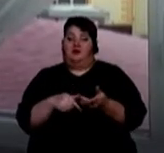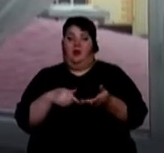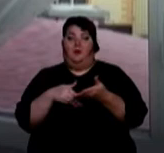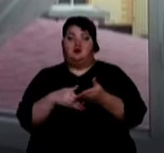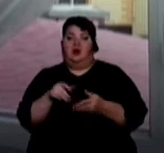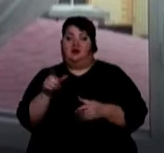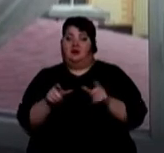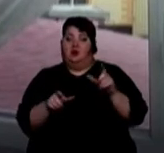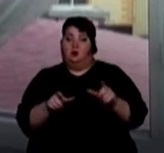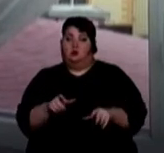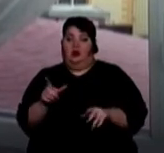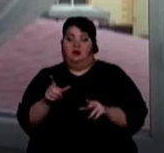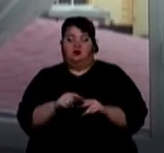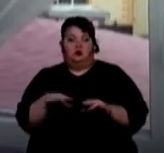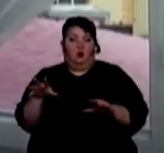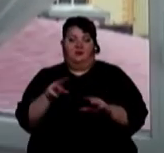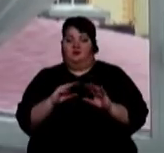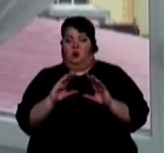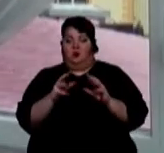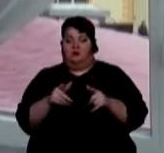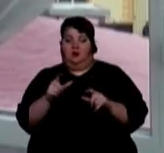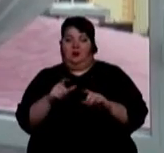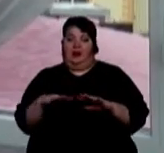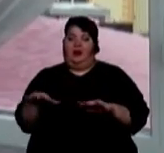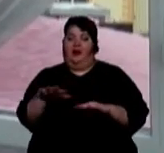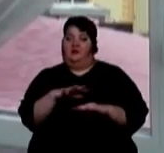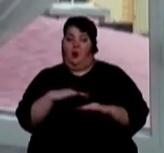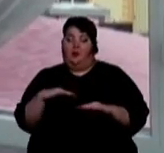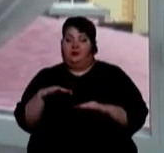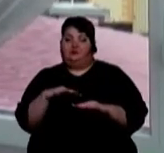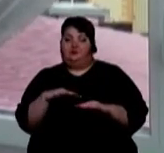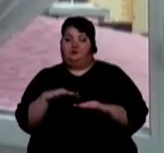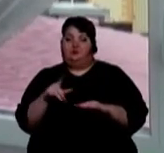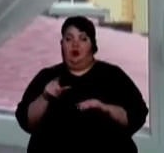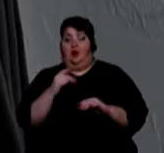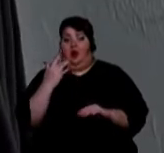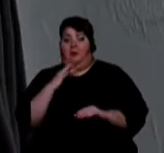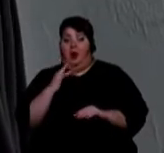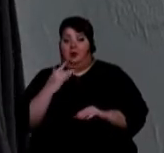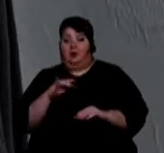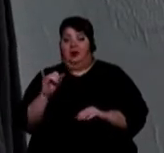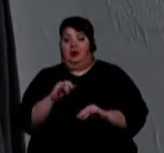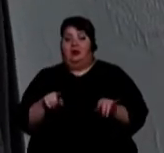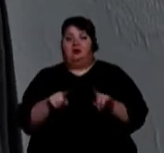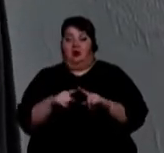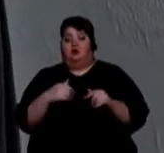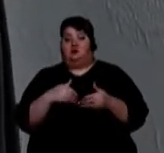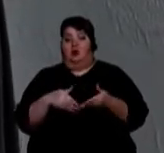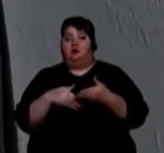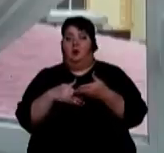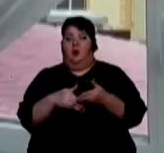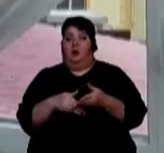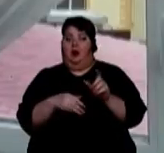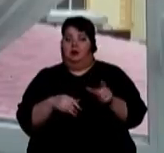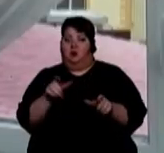пожертви людей з усього світу, з Європи, з Америки. І також нам допомагають